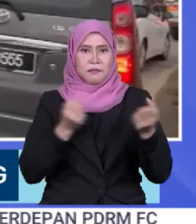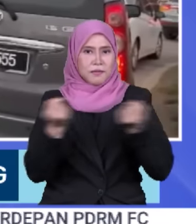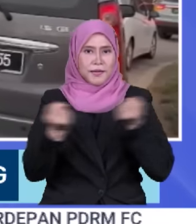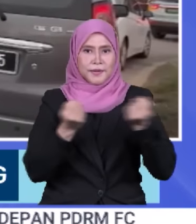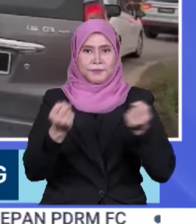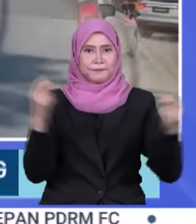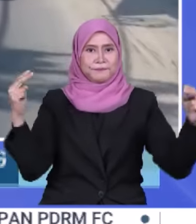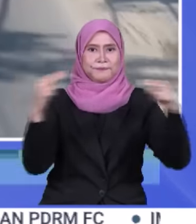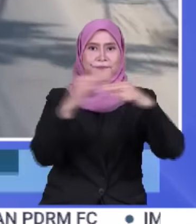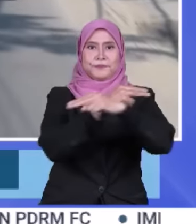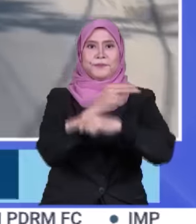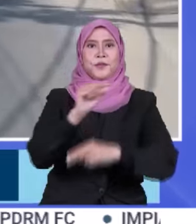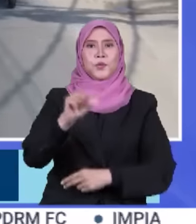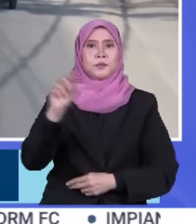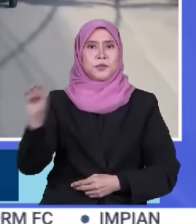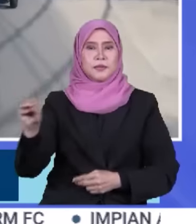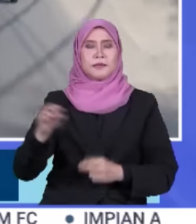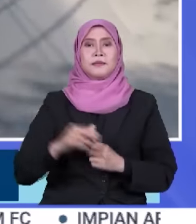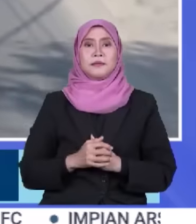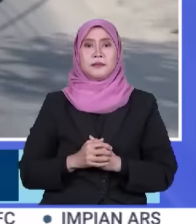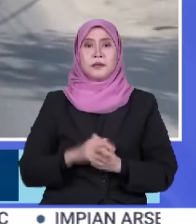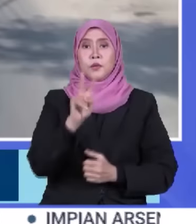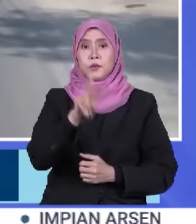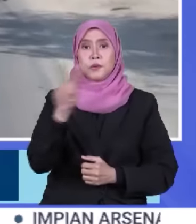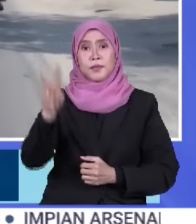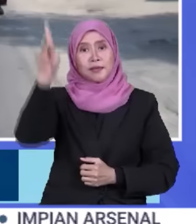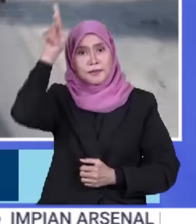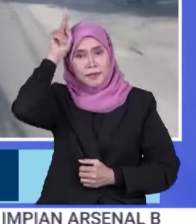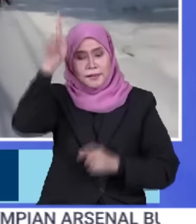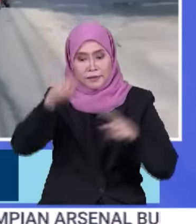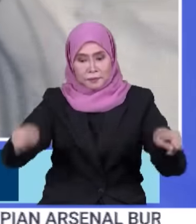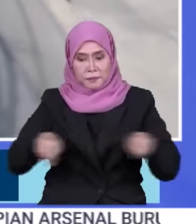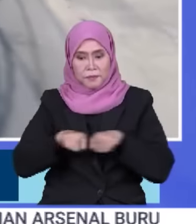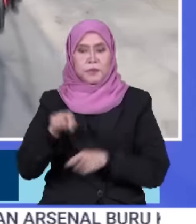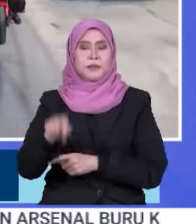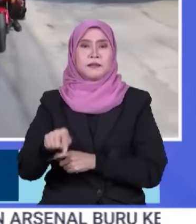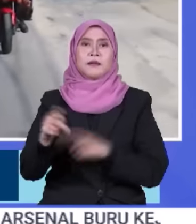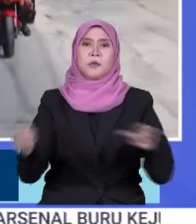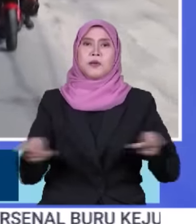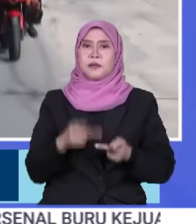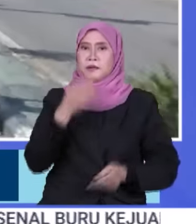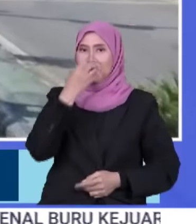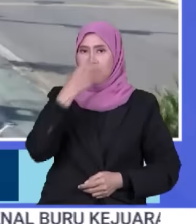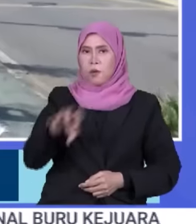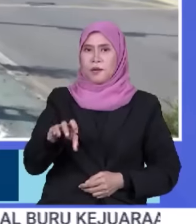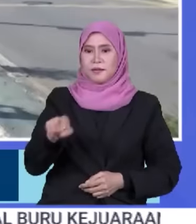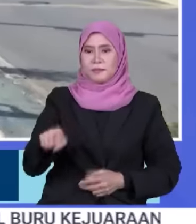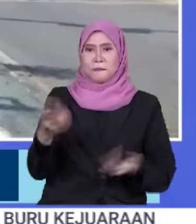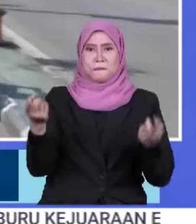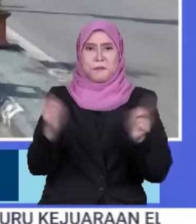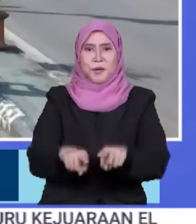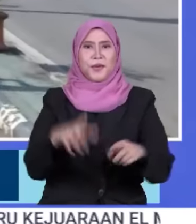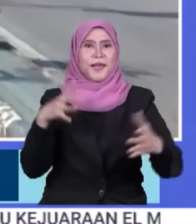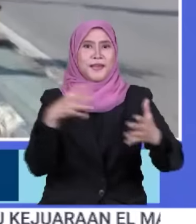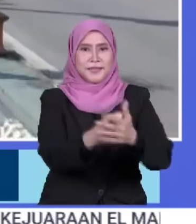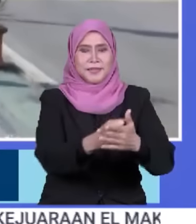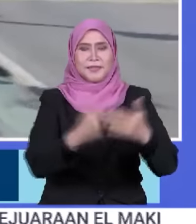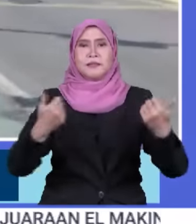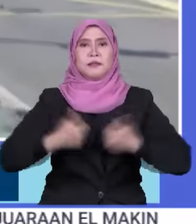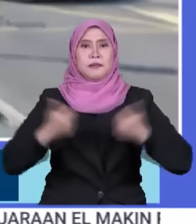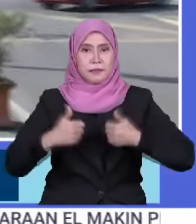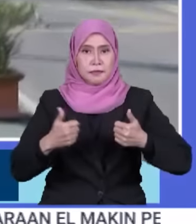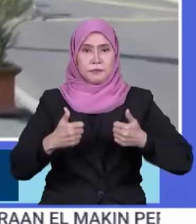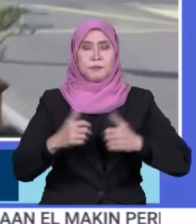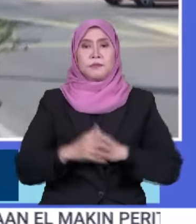Musang. 22 lokasi di Kelantan dikenal pasti sebagai kawasan panas berlaku kemalangan pada perayaan